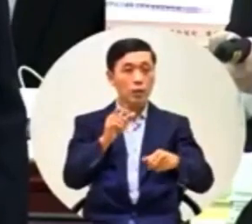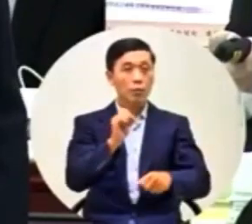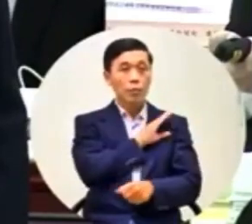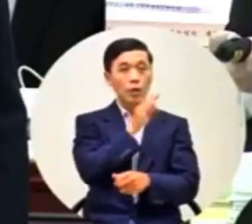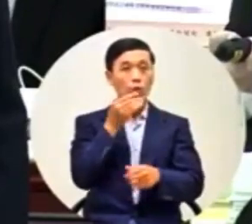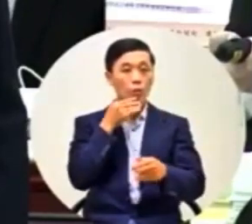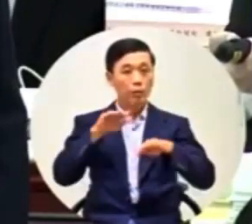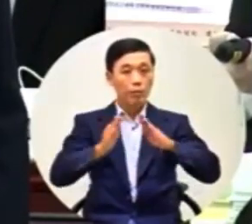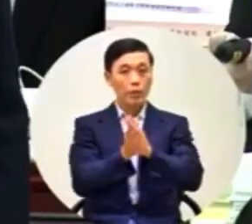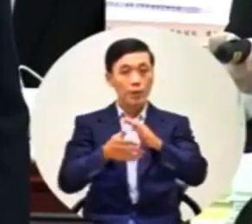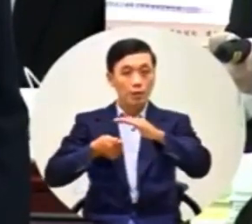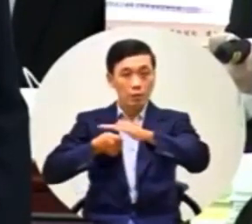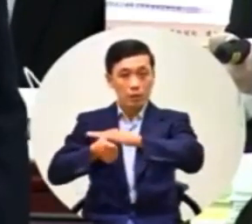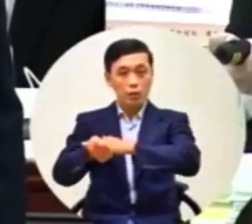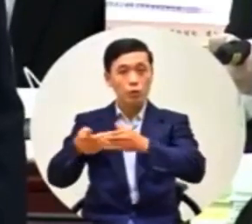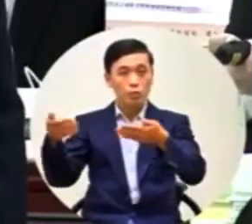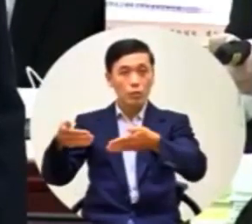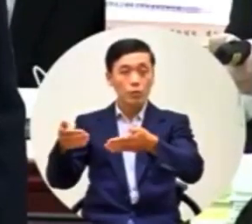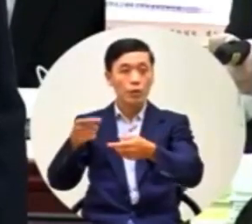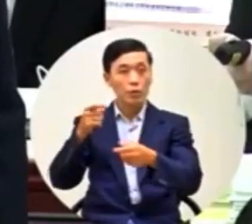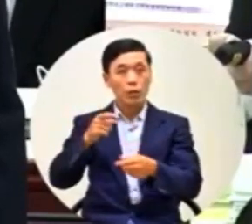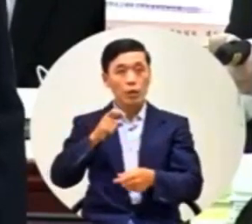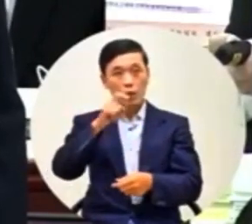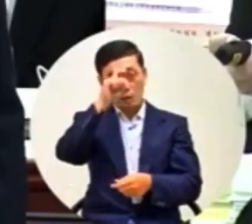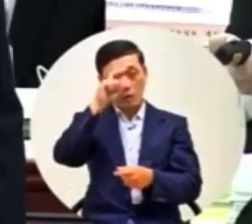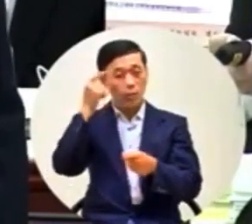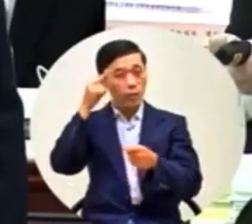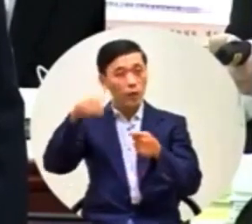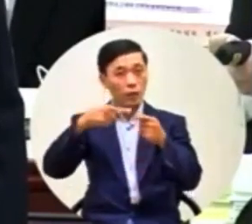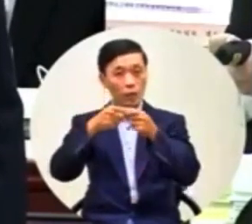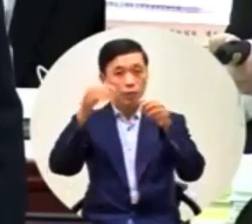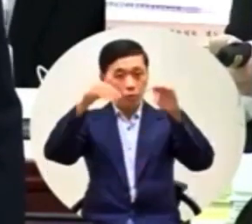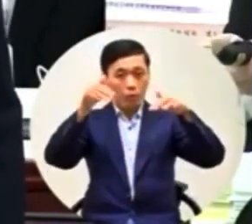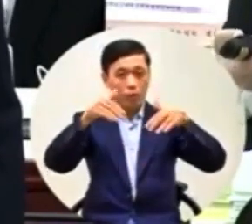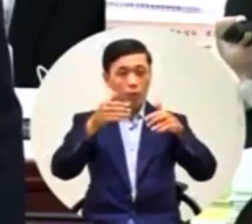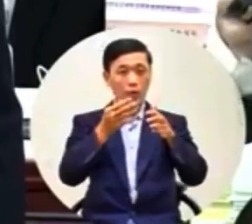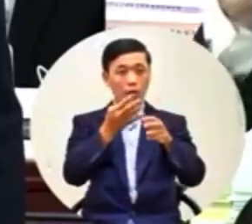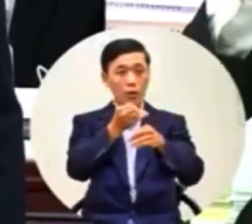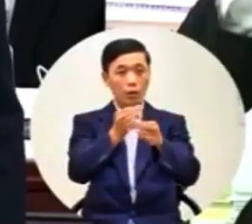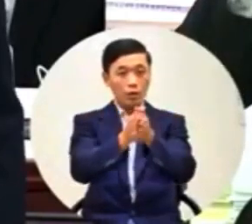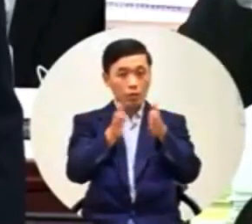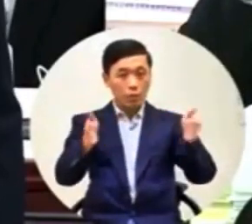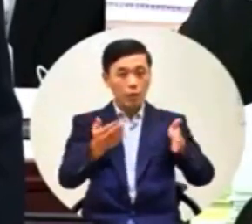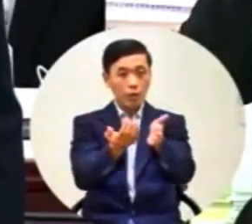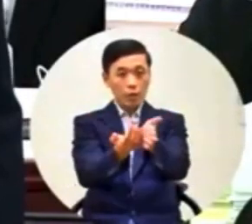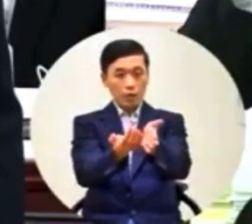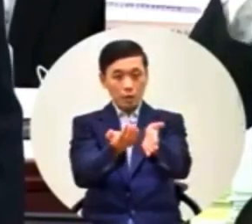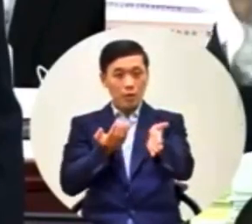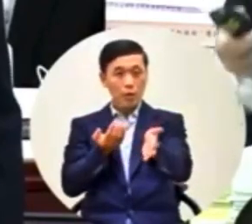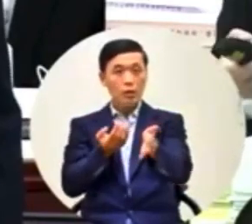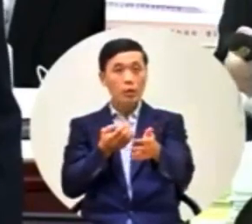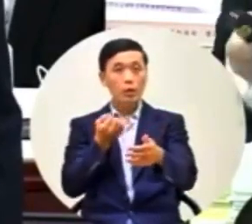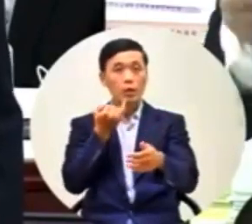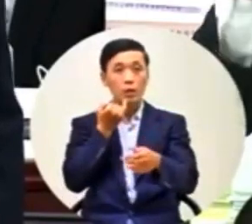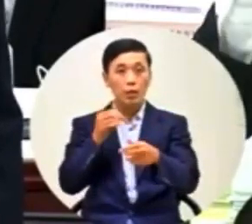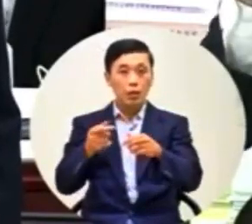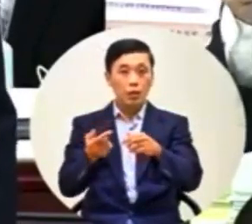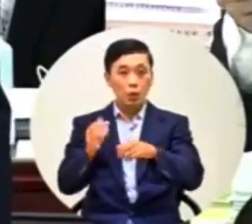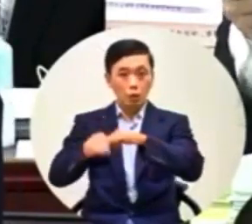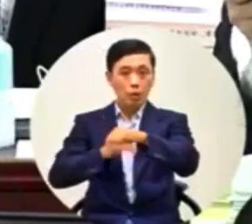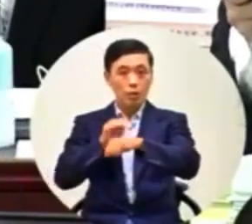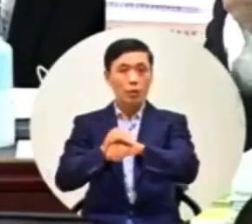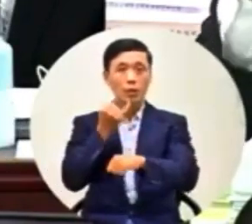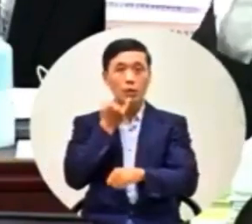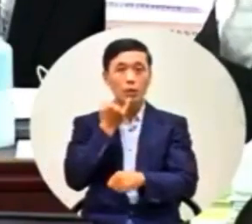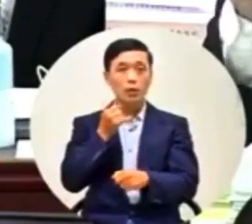作。那务必也在明年的汛期来之前能够该能够完成的部门尽速来完成。 灾